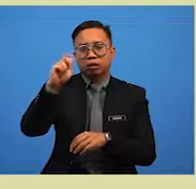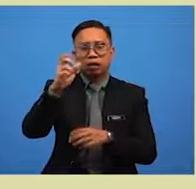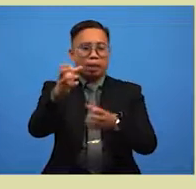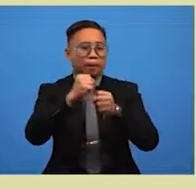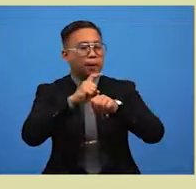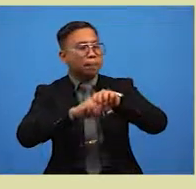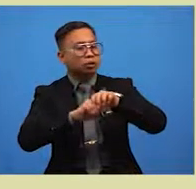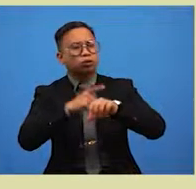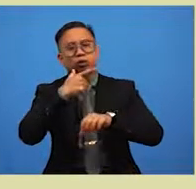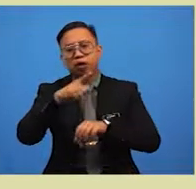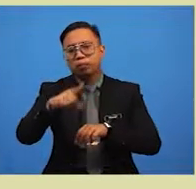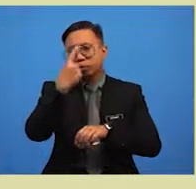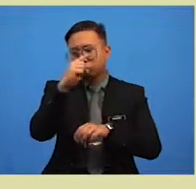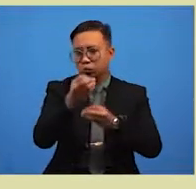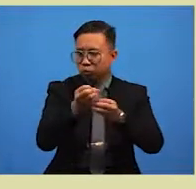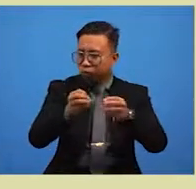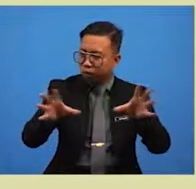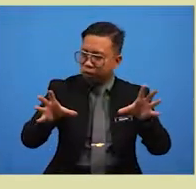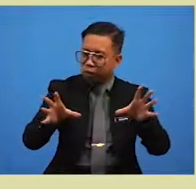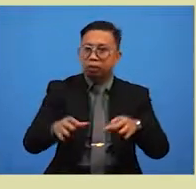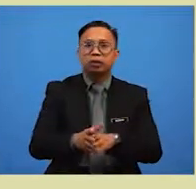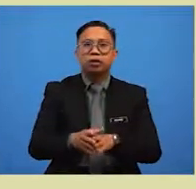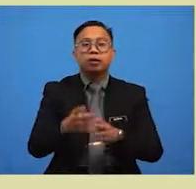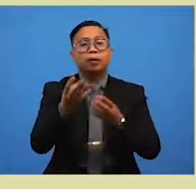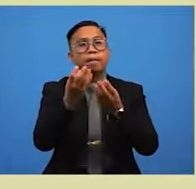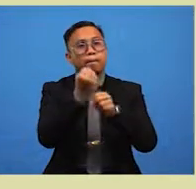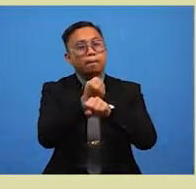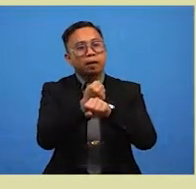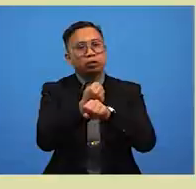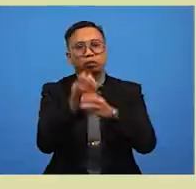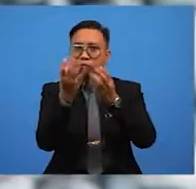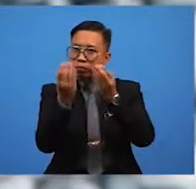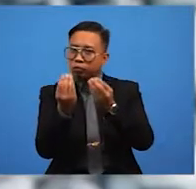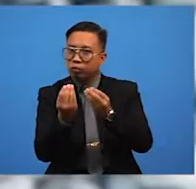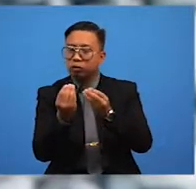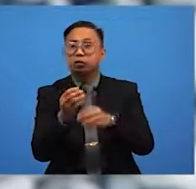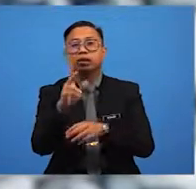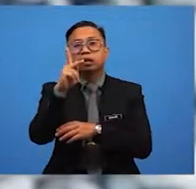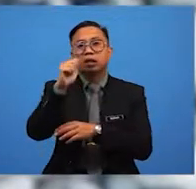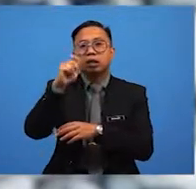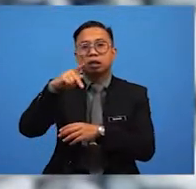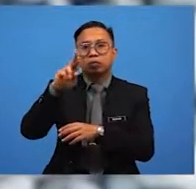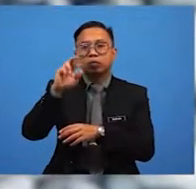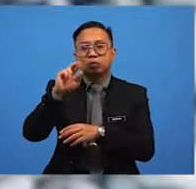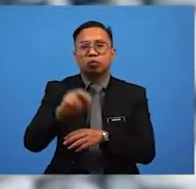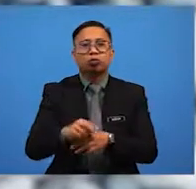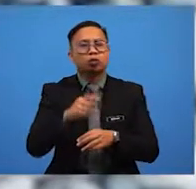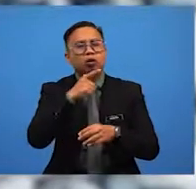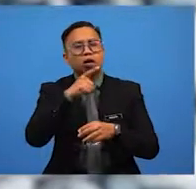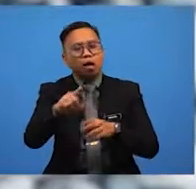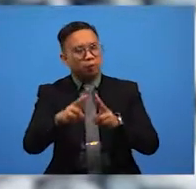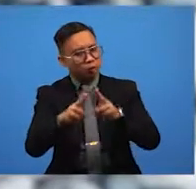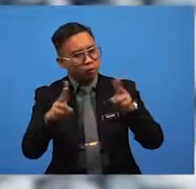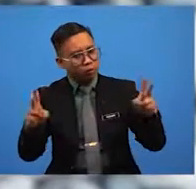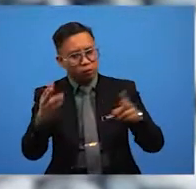lebih lama untuk terurai berbanding batuan lembut seperti batu kapur. Semakin lama batuan mengalami